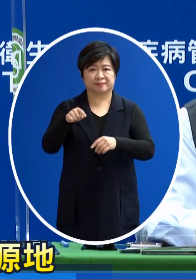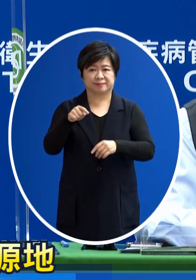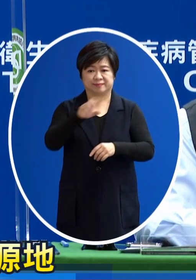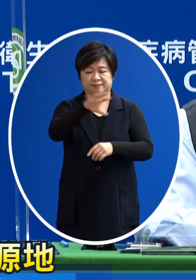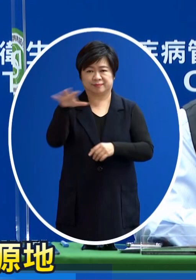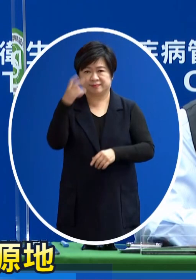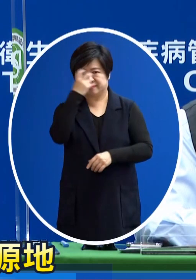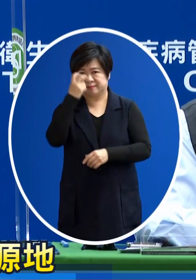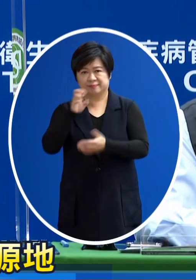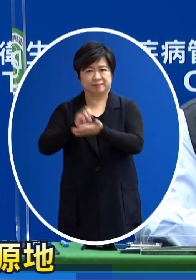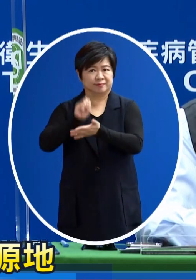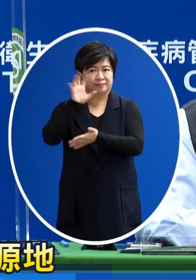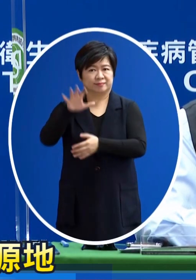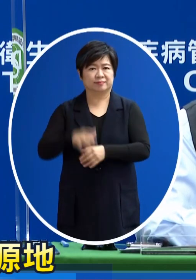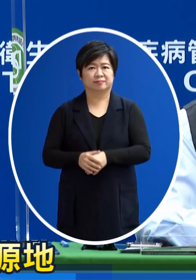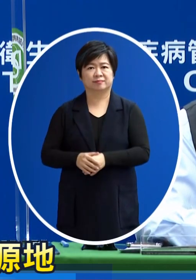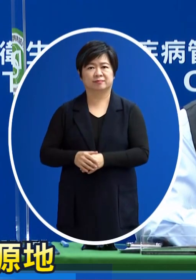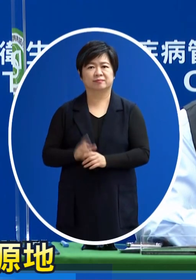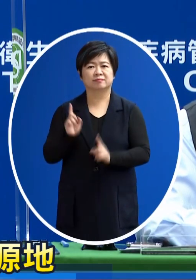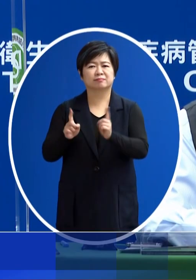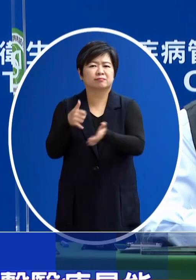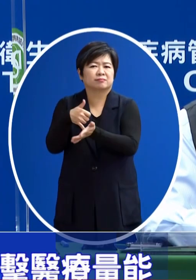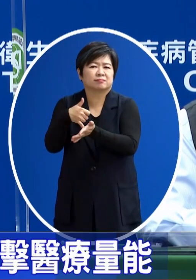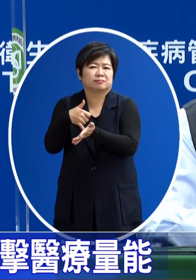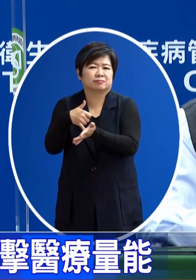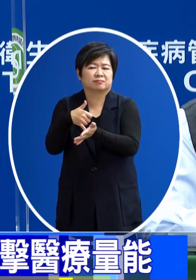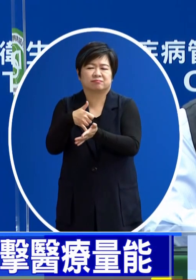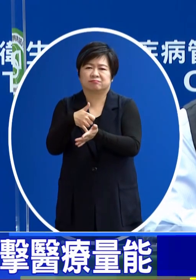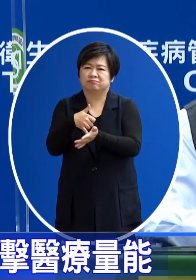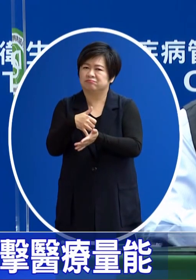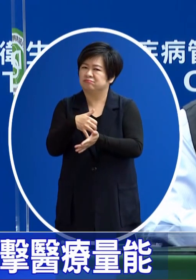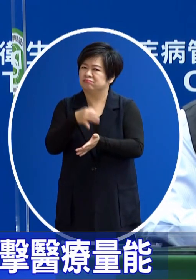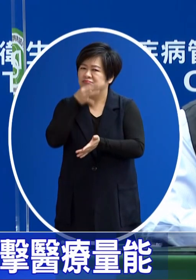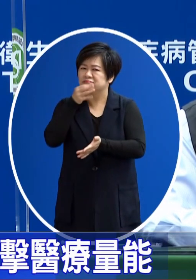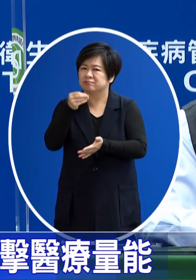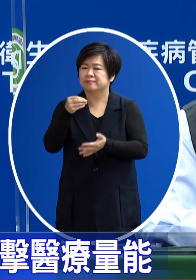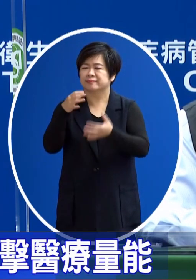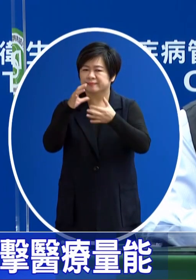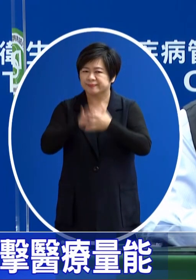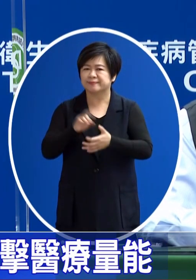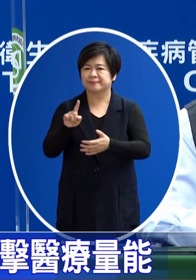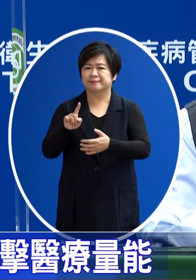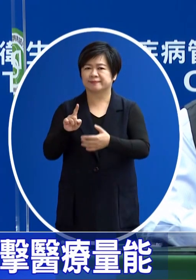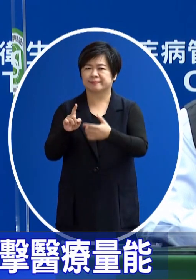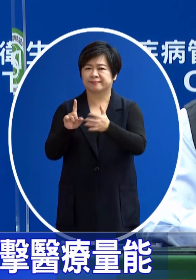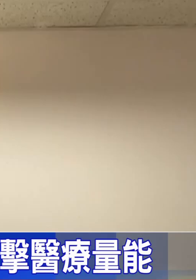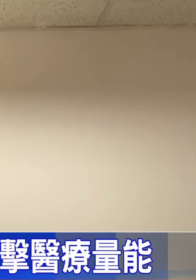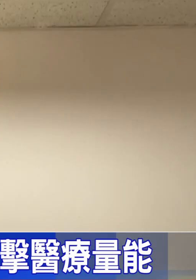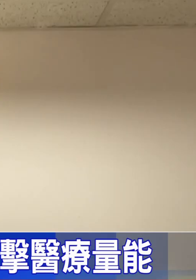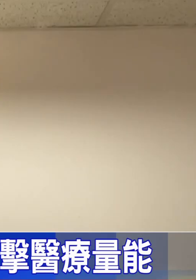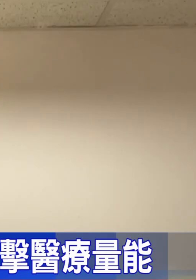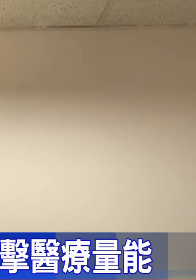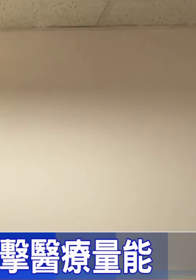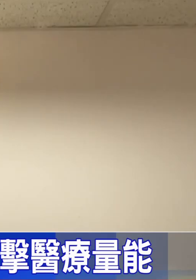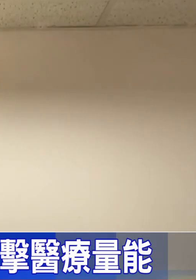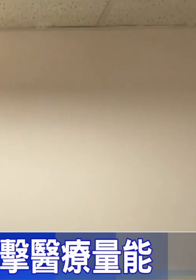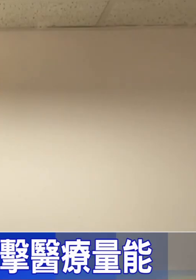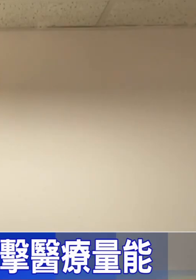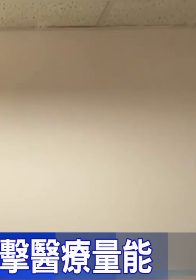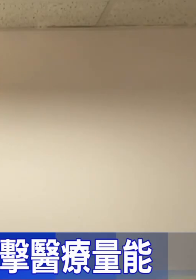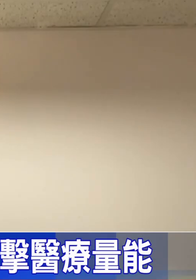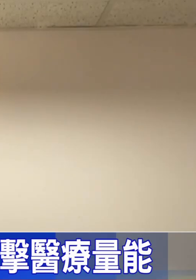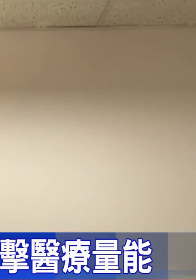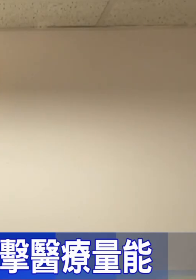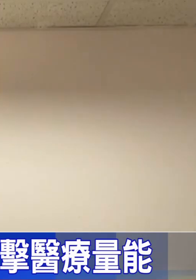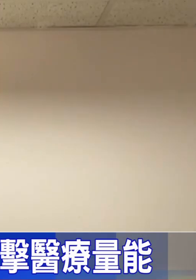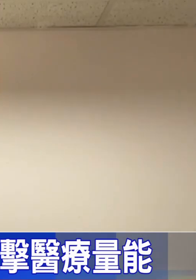的检验的报告也相对的比较弱一些些，好，所以我们就暂时先把那些先放着。 防疫旅馆的量能的话已经